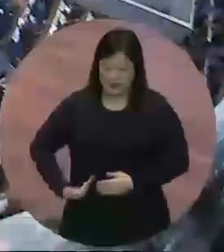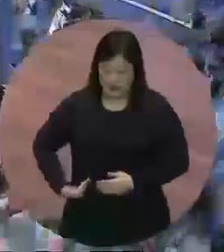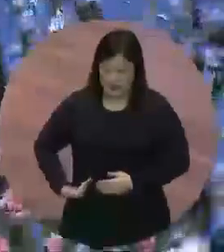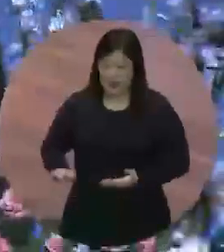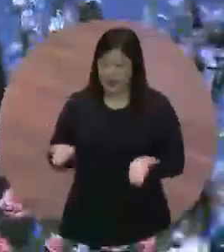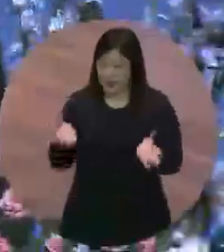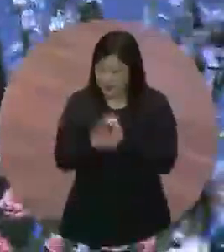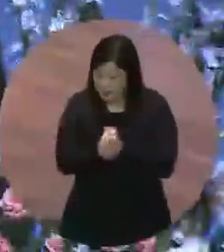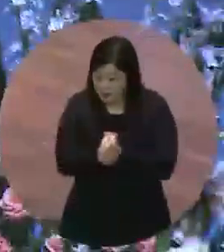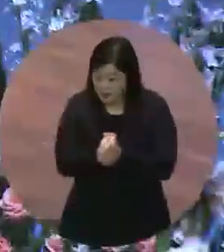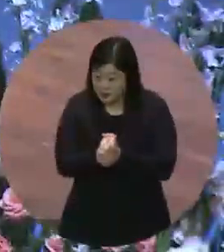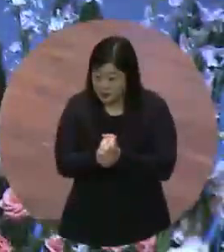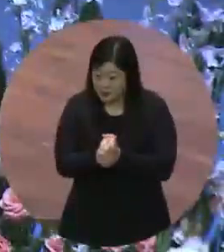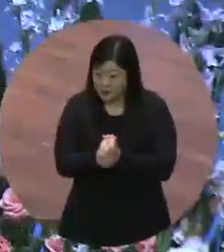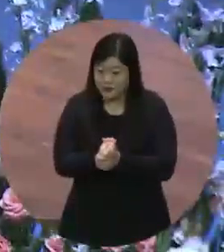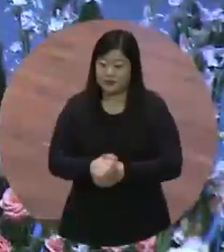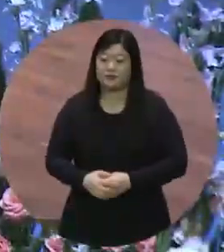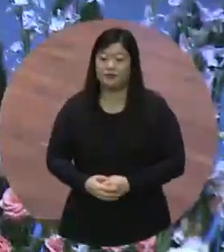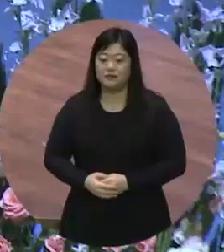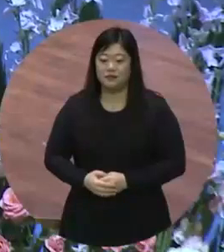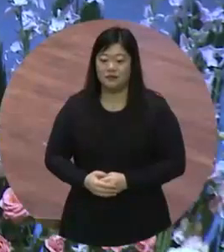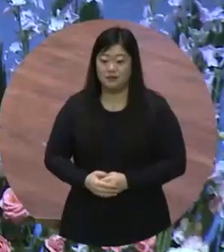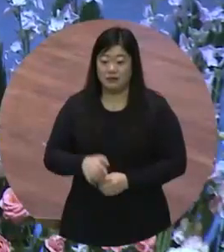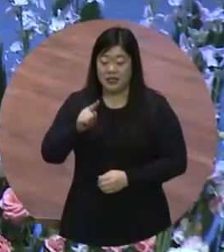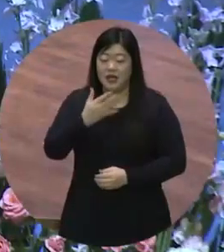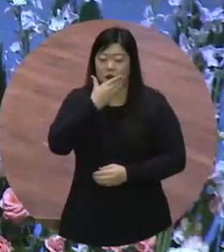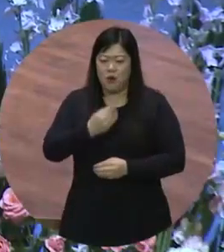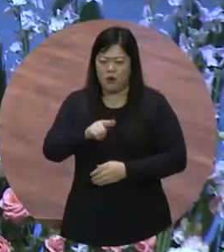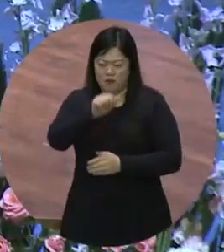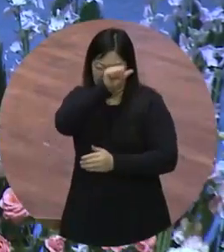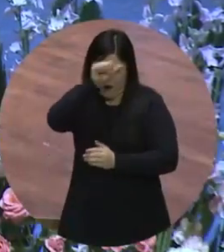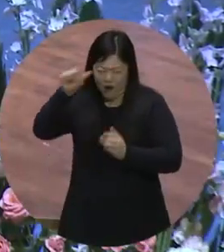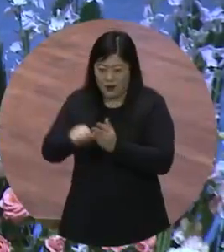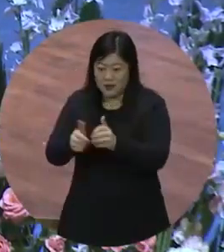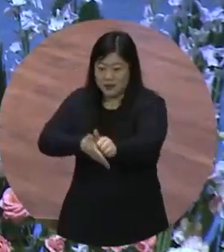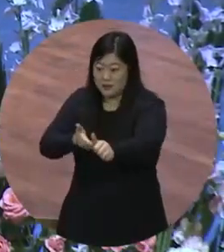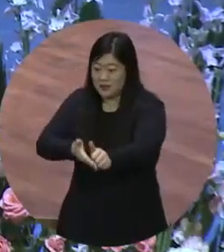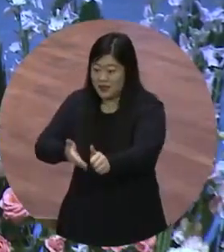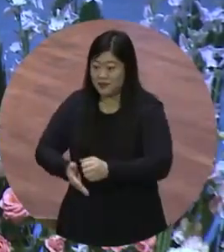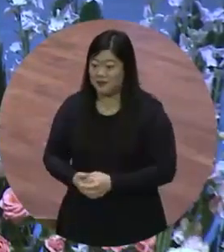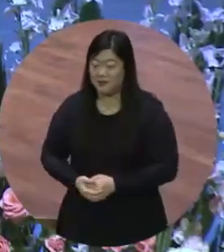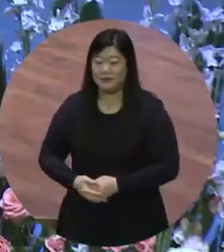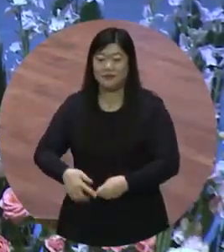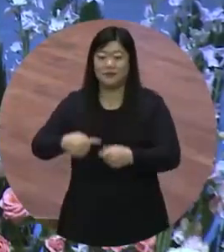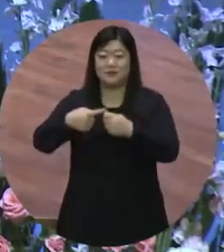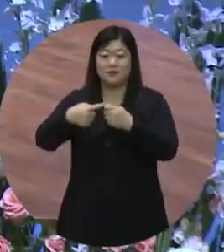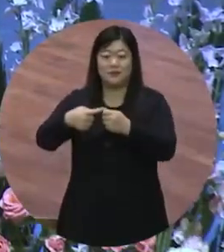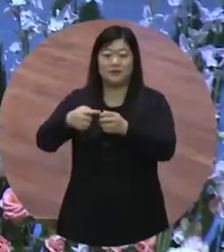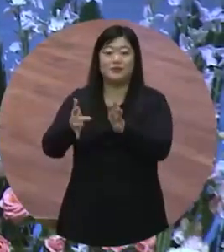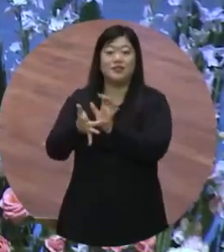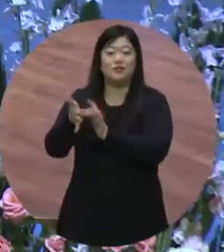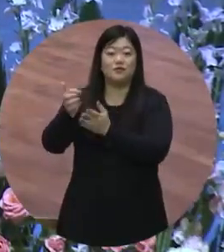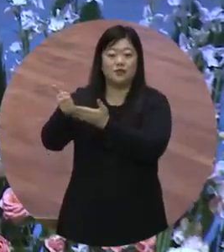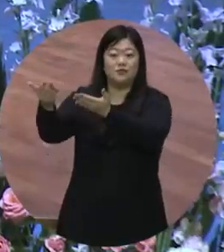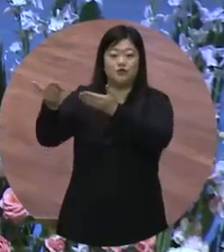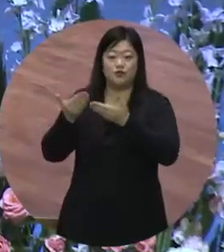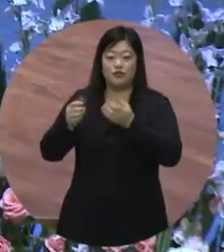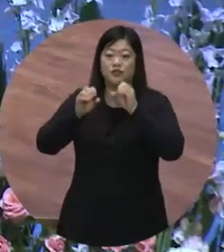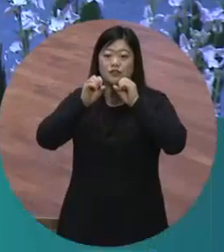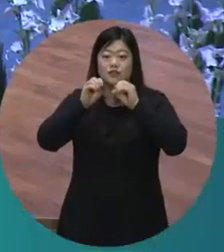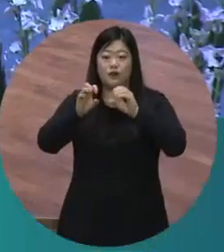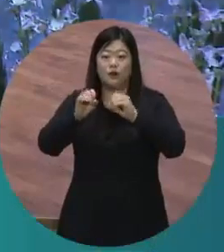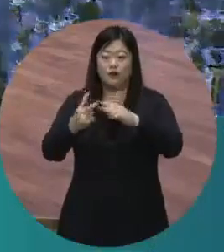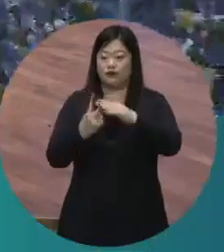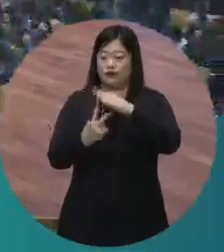자, 이 축복을 평생 받기를 제물로 축복합니다. 그럼 첫째로 예수님이 주신 선교 비전입니다.